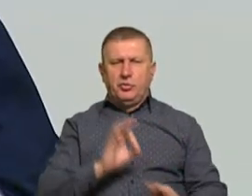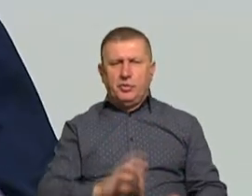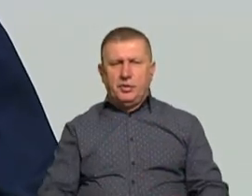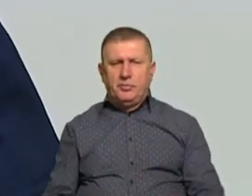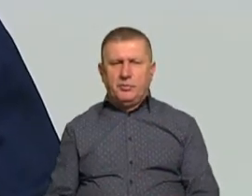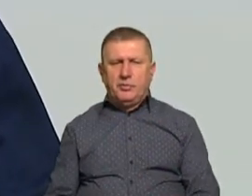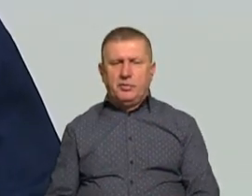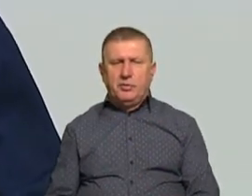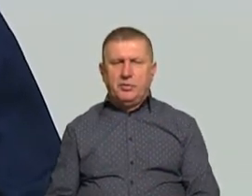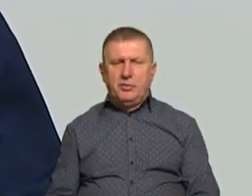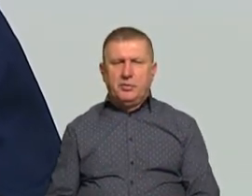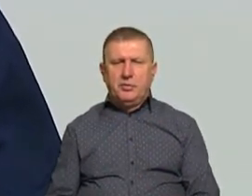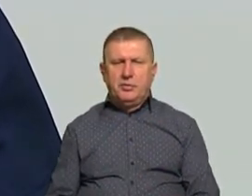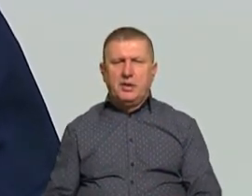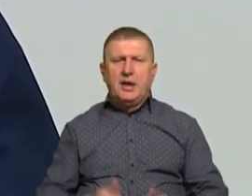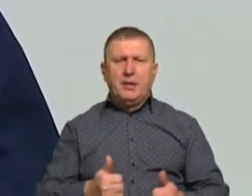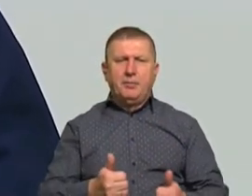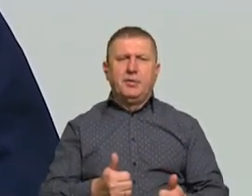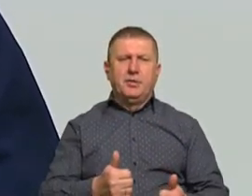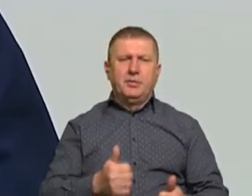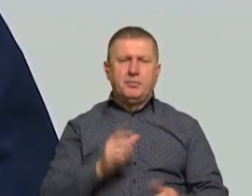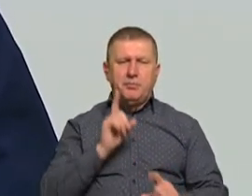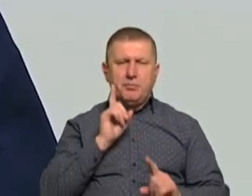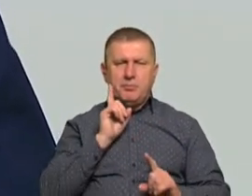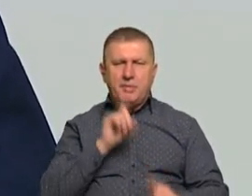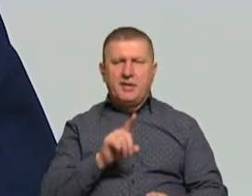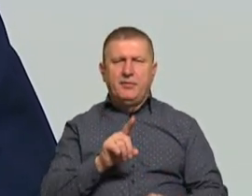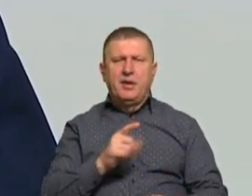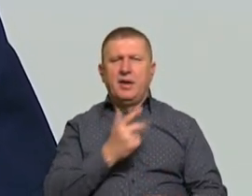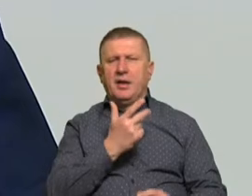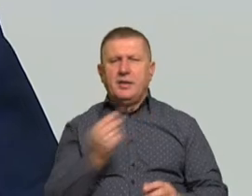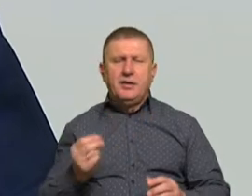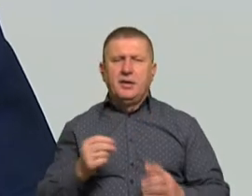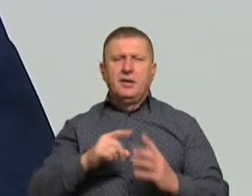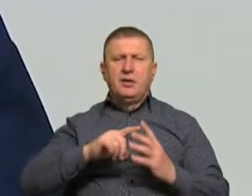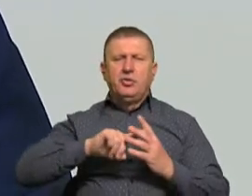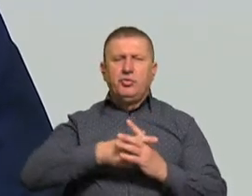i remontować je no, z prawdziwego zdarzenia, a nie łatać